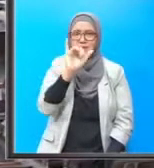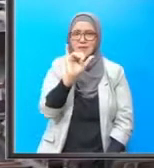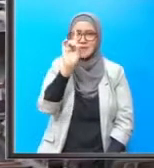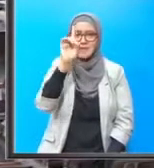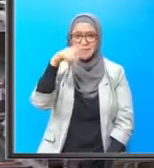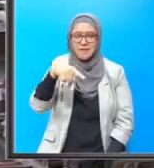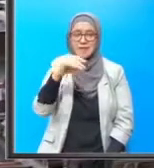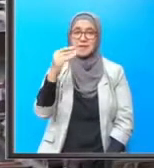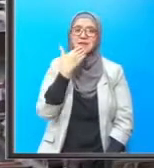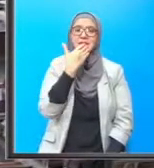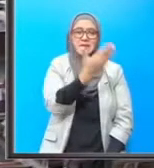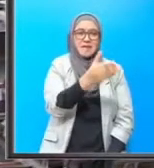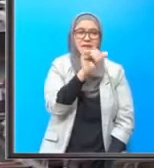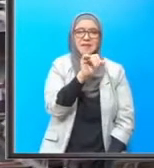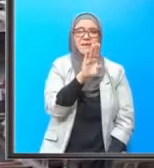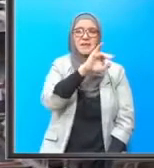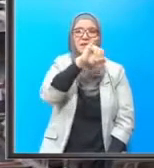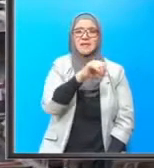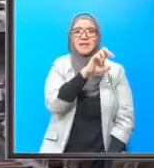kepada Yauma